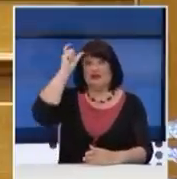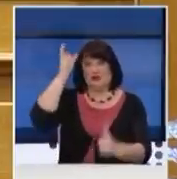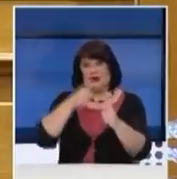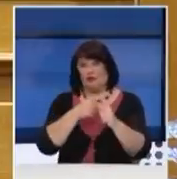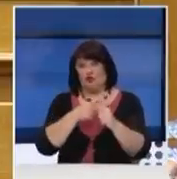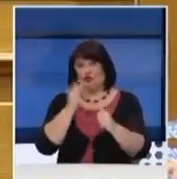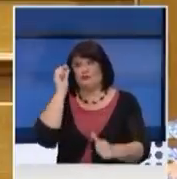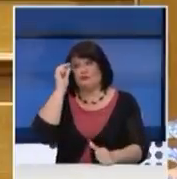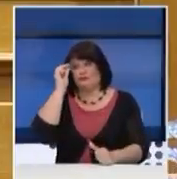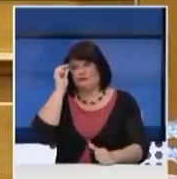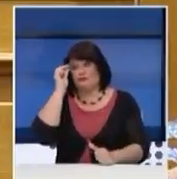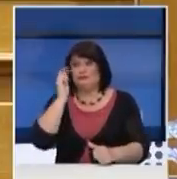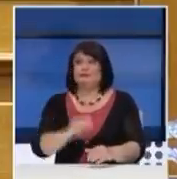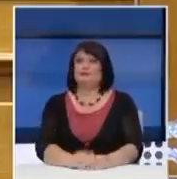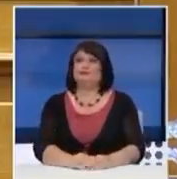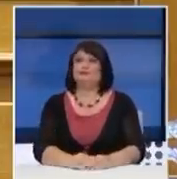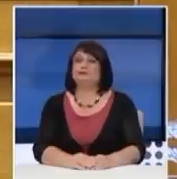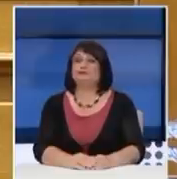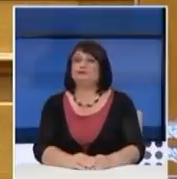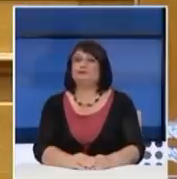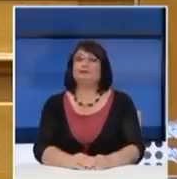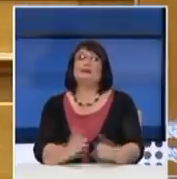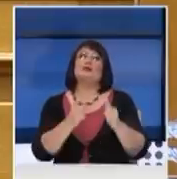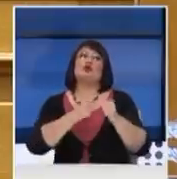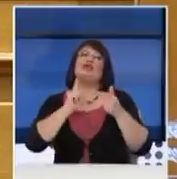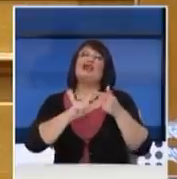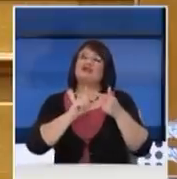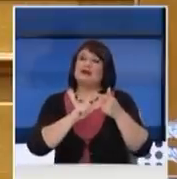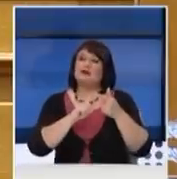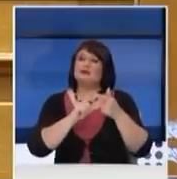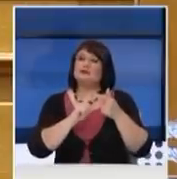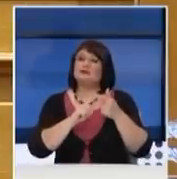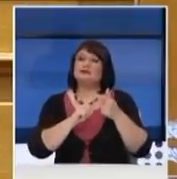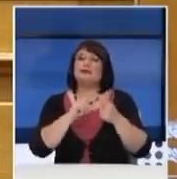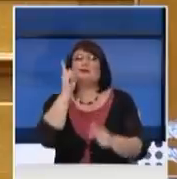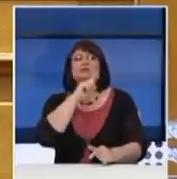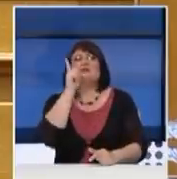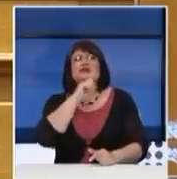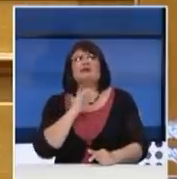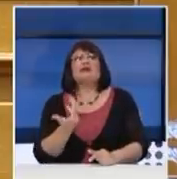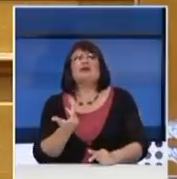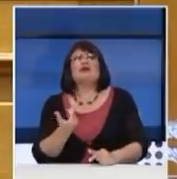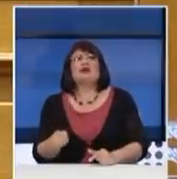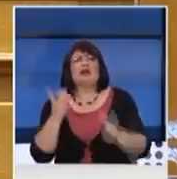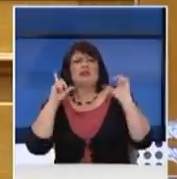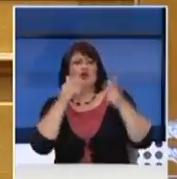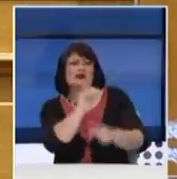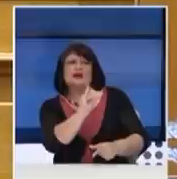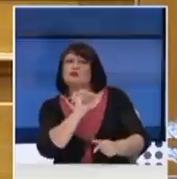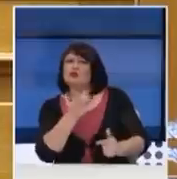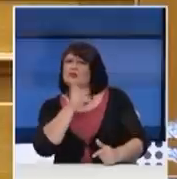λοιπόν επιχείρημα και πάμε στο δεύτερο. Πότε μας έλεγε ψέματα η Νέα Δημοκρατία, κύριε της Νέας